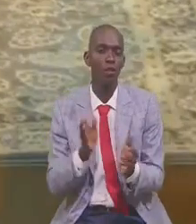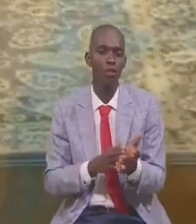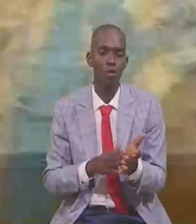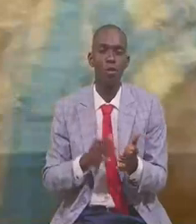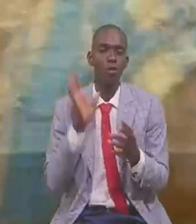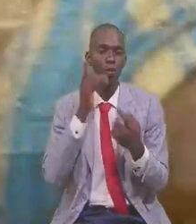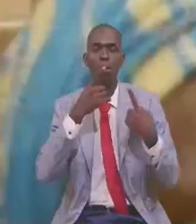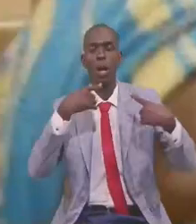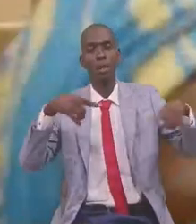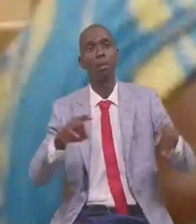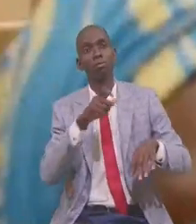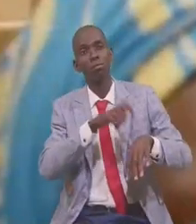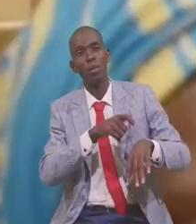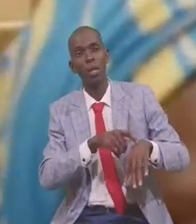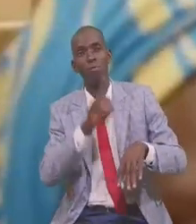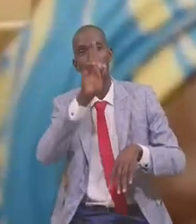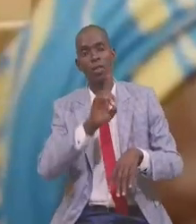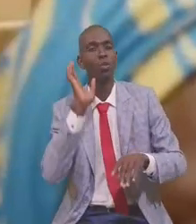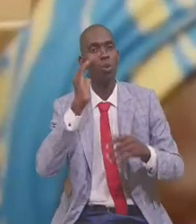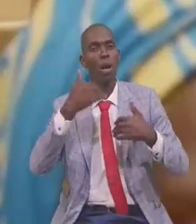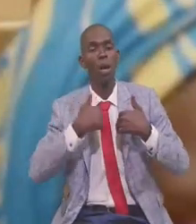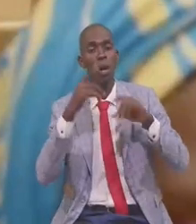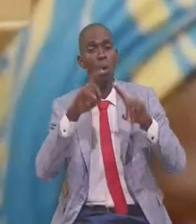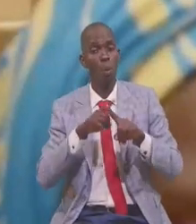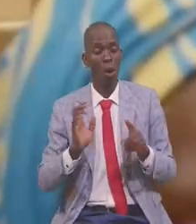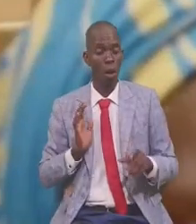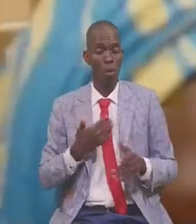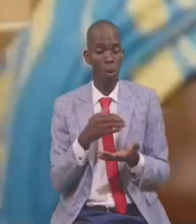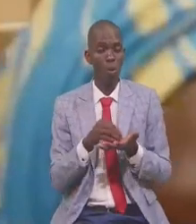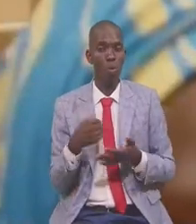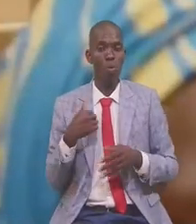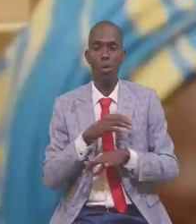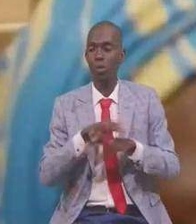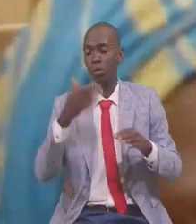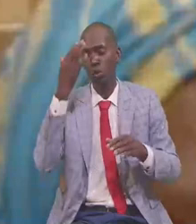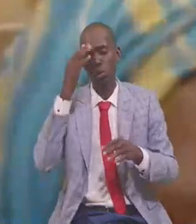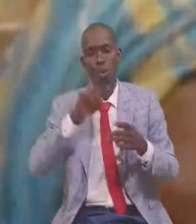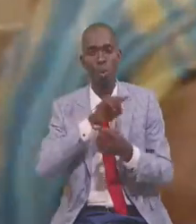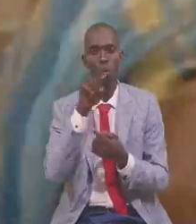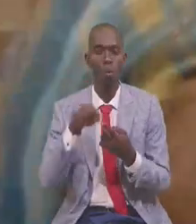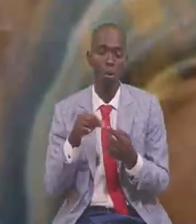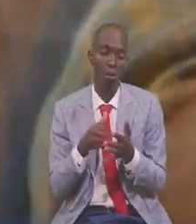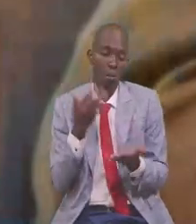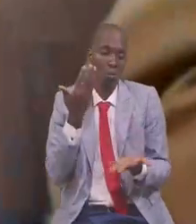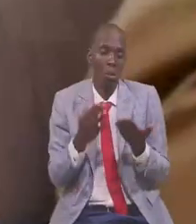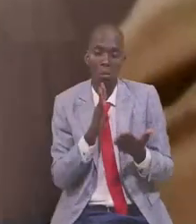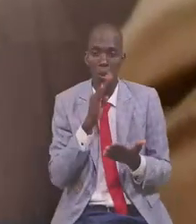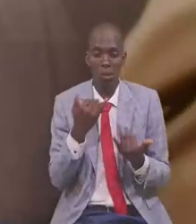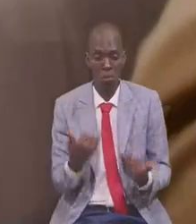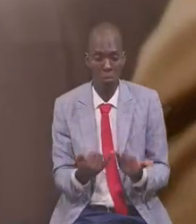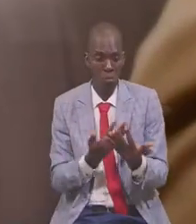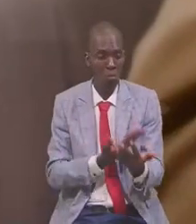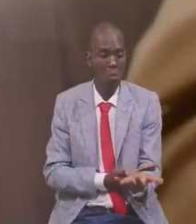les examens. Mais pour nous, nous ne savons pas quand est-ce que ça viendra. Ça peut être ce matin, ça peut être